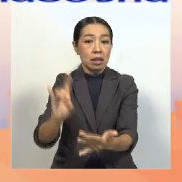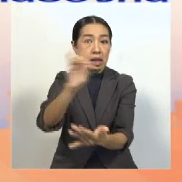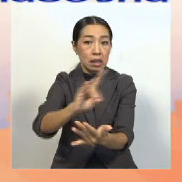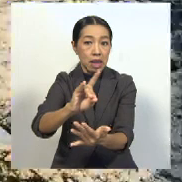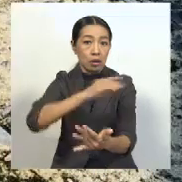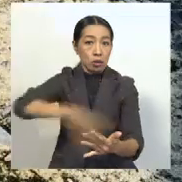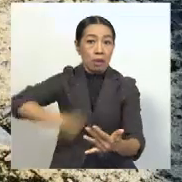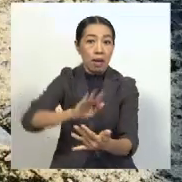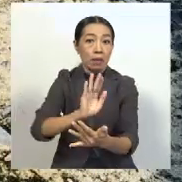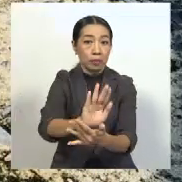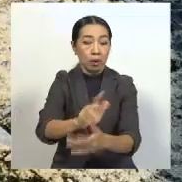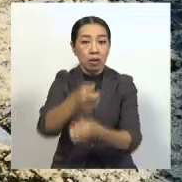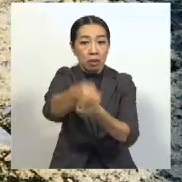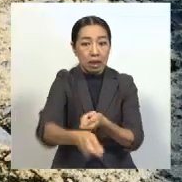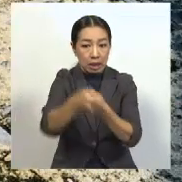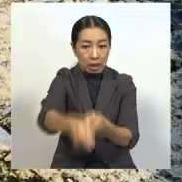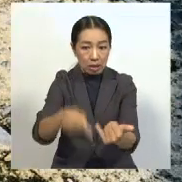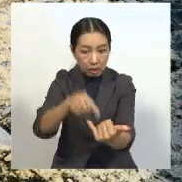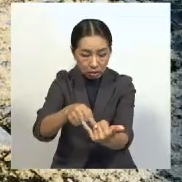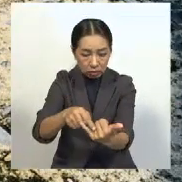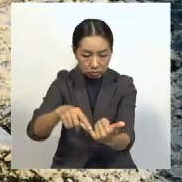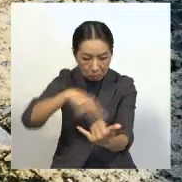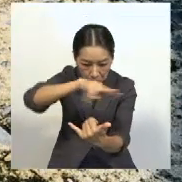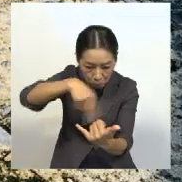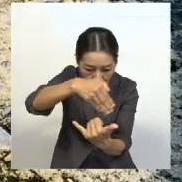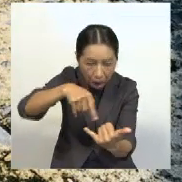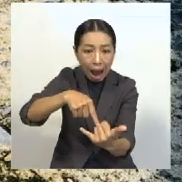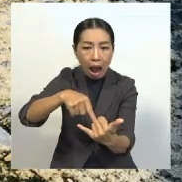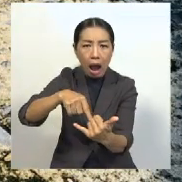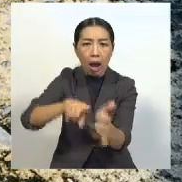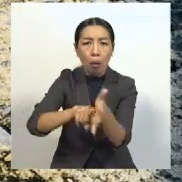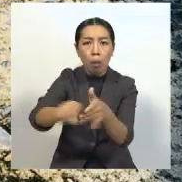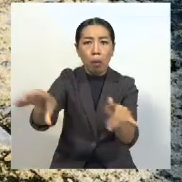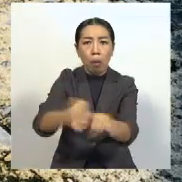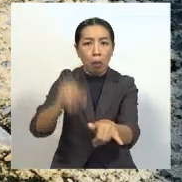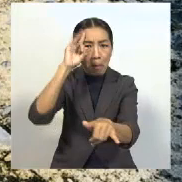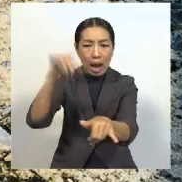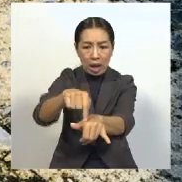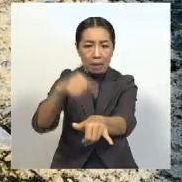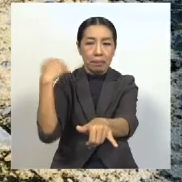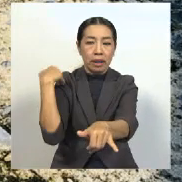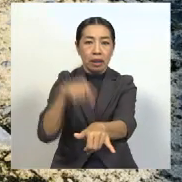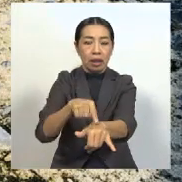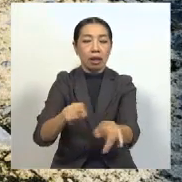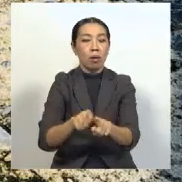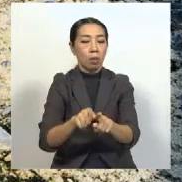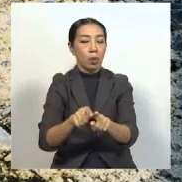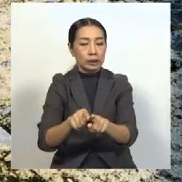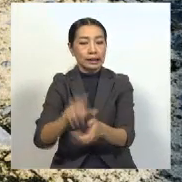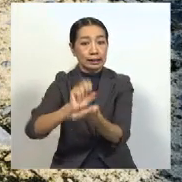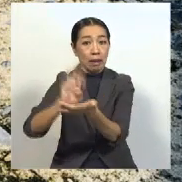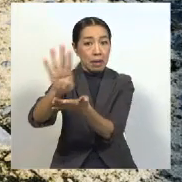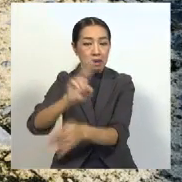ตรศาสตร์ก็พบว่าเจ้าหมาตัวนี้มีเชื้อพิษสุนัขบ้าเจ้าหน้าที่จากสถาบันสุขภาพสัตว์มหาวิทยาลัยเกษตรศาสตร์ก็เลยให้